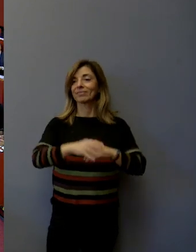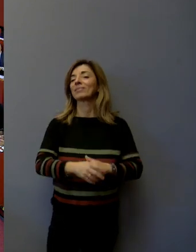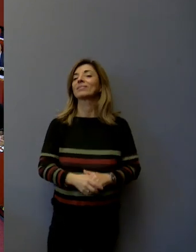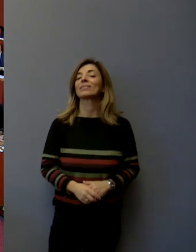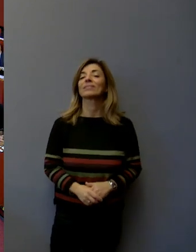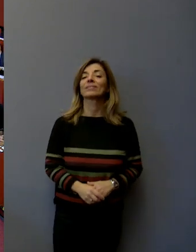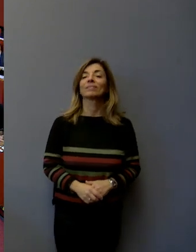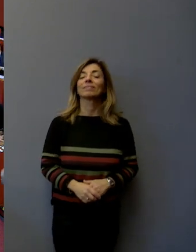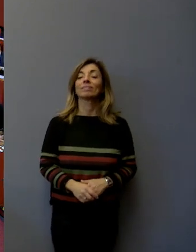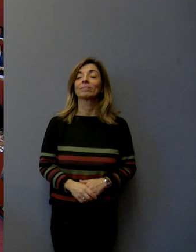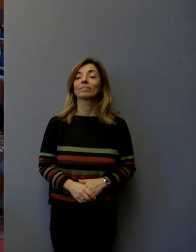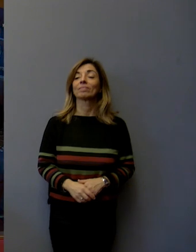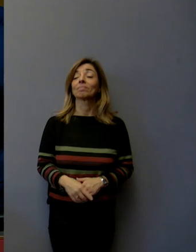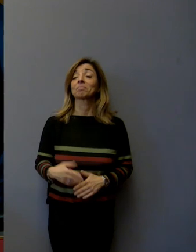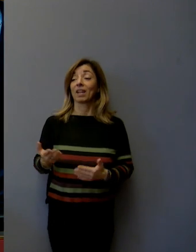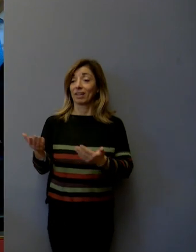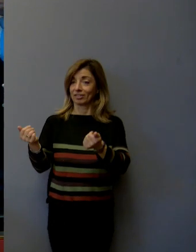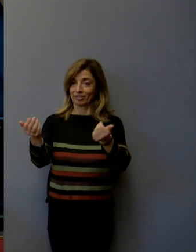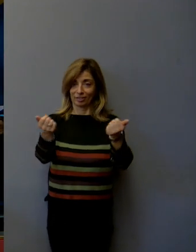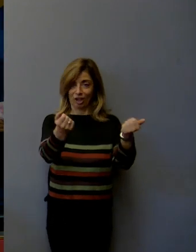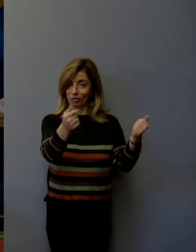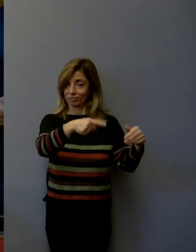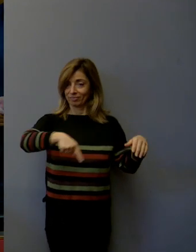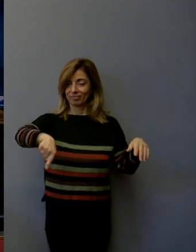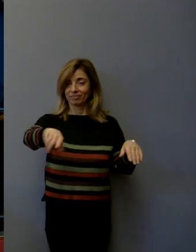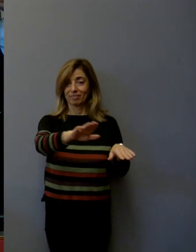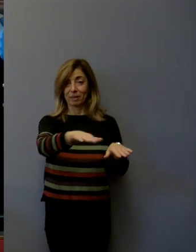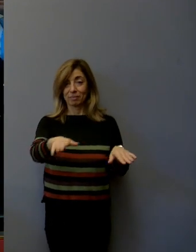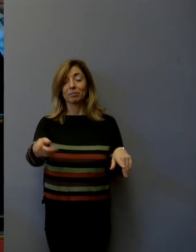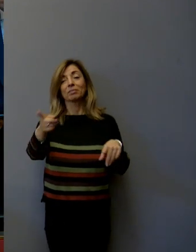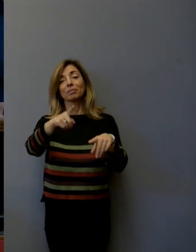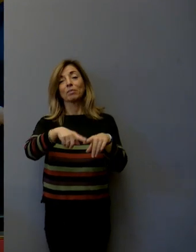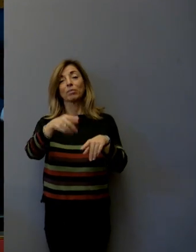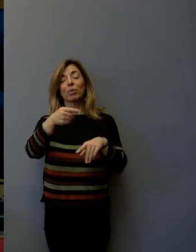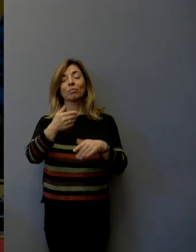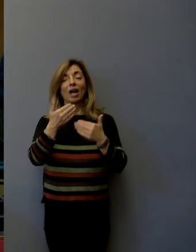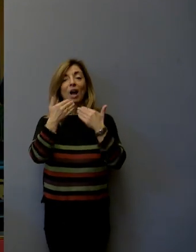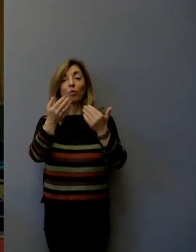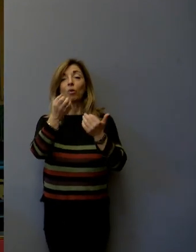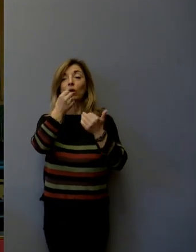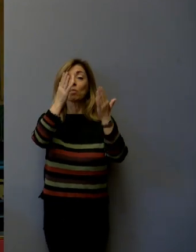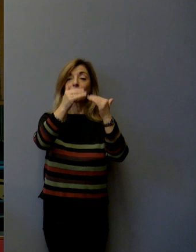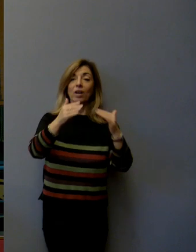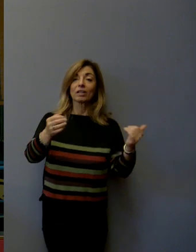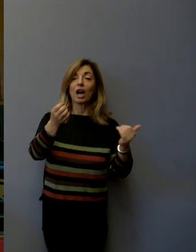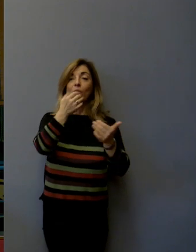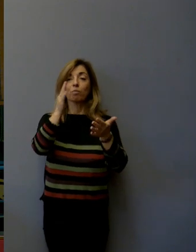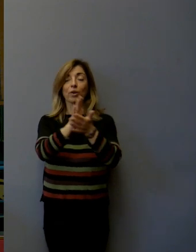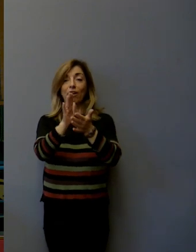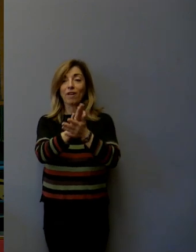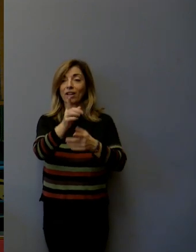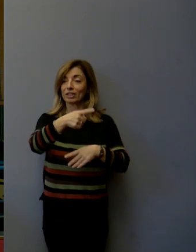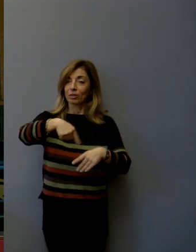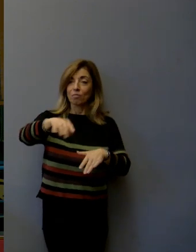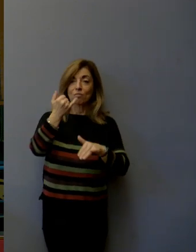al quale rivolgiamo un saluto e naturalmente gli auguri di buon natale e buone feste a loro e ai familiari